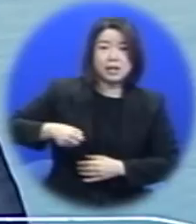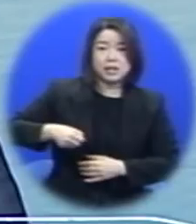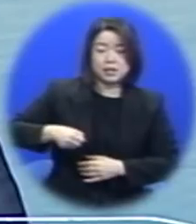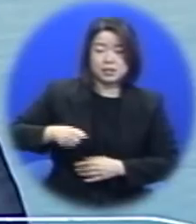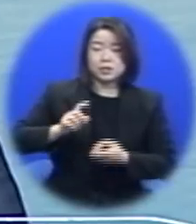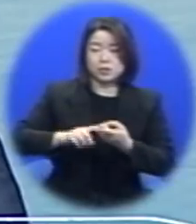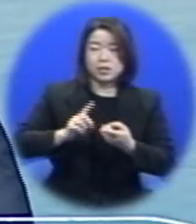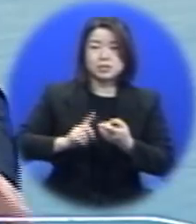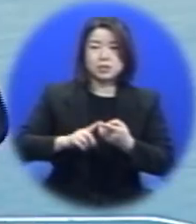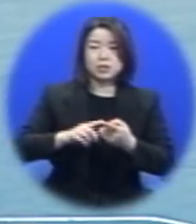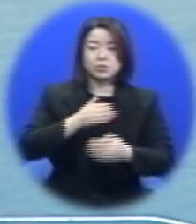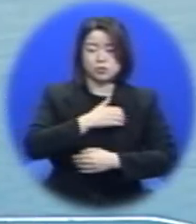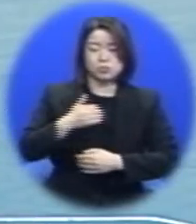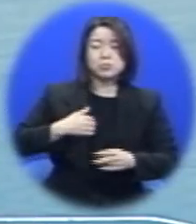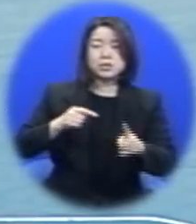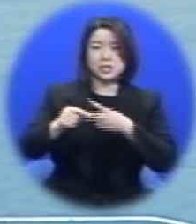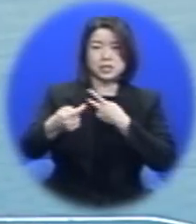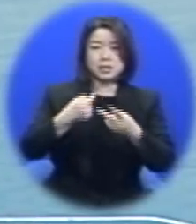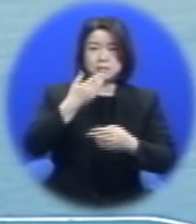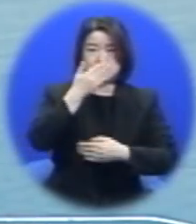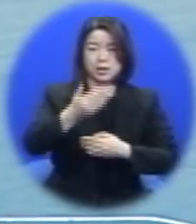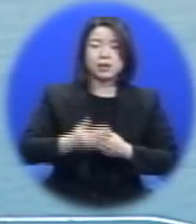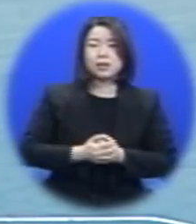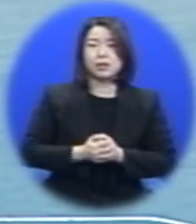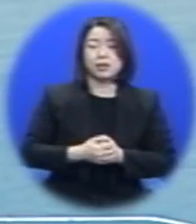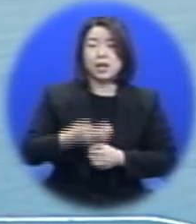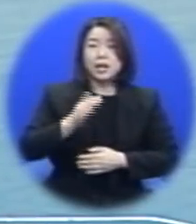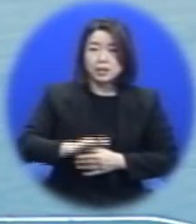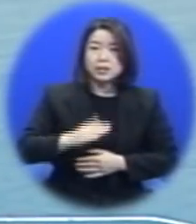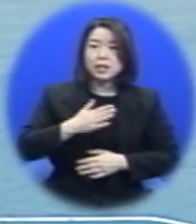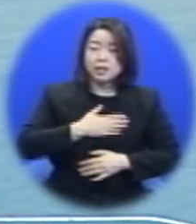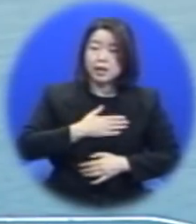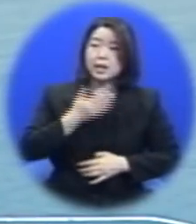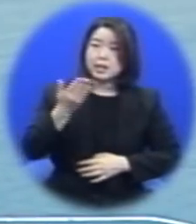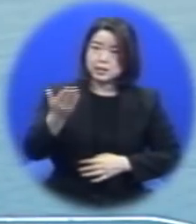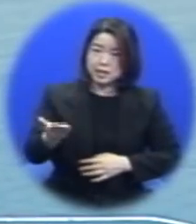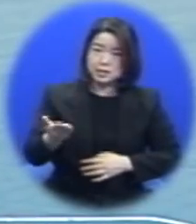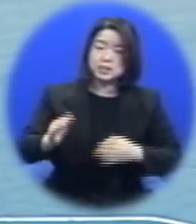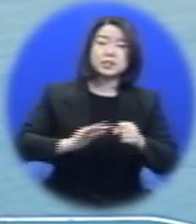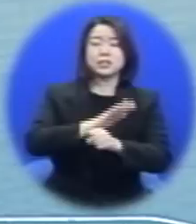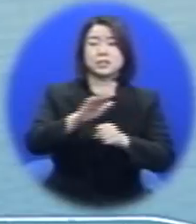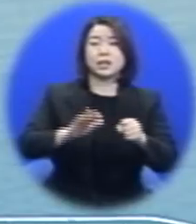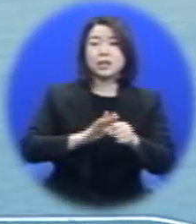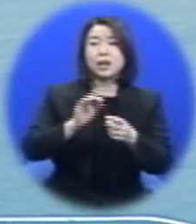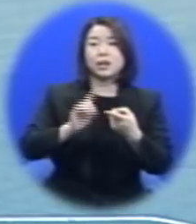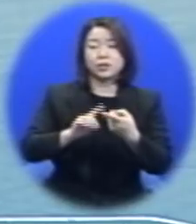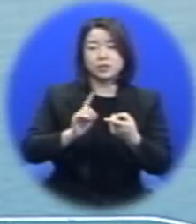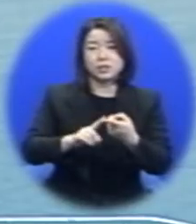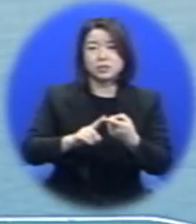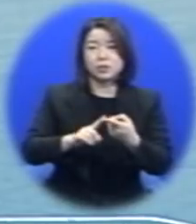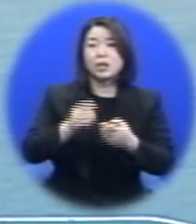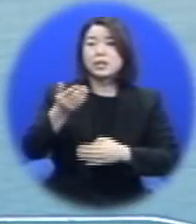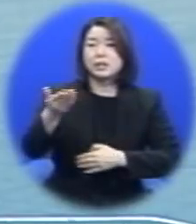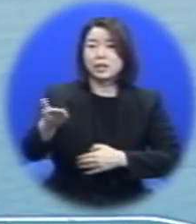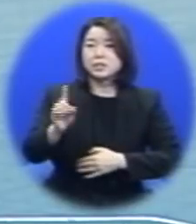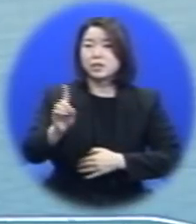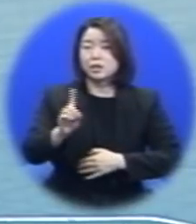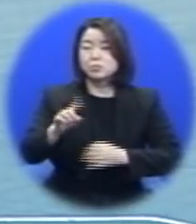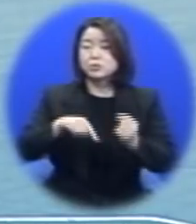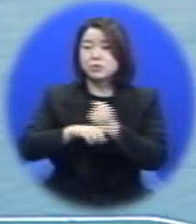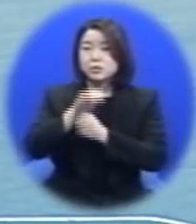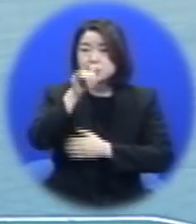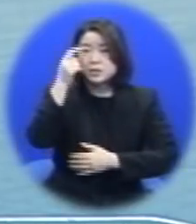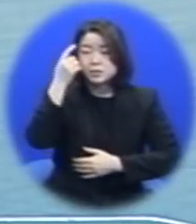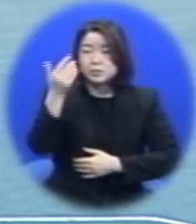이해합니다. 그런데 내가 당신을 사랑한다는 것은 당신에게 무슨 의미입니까?